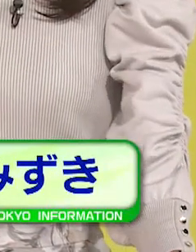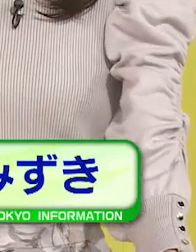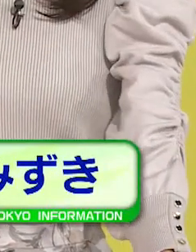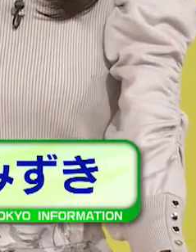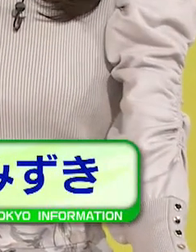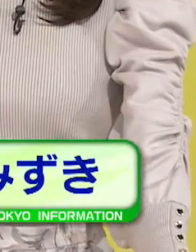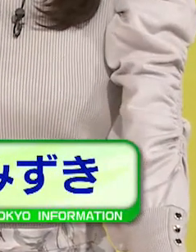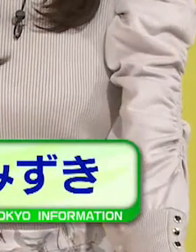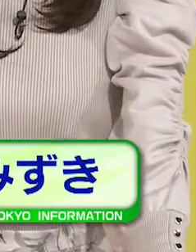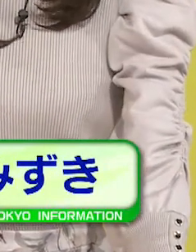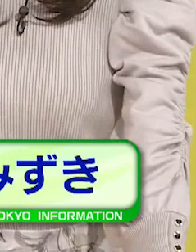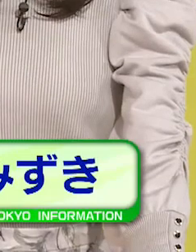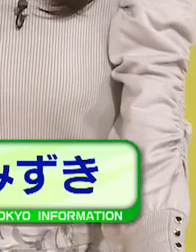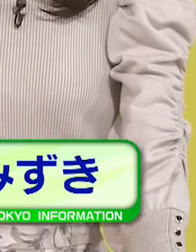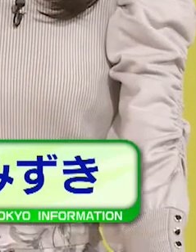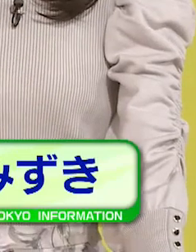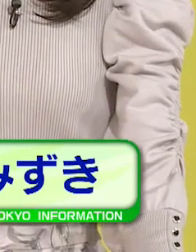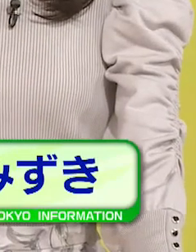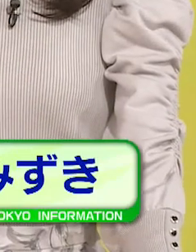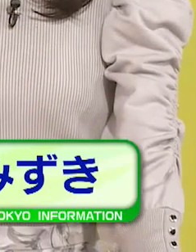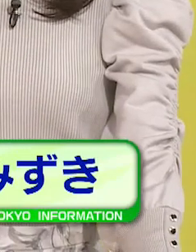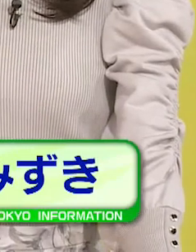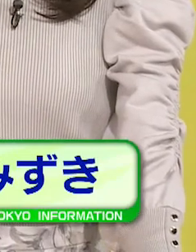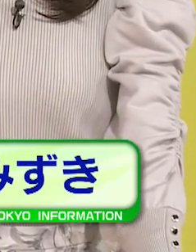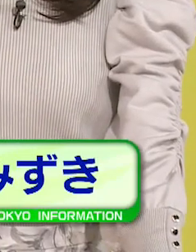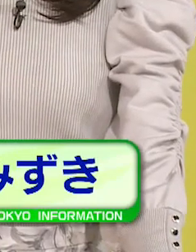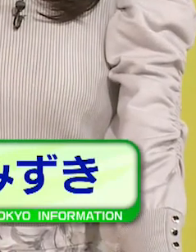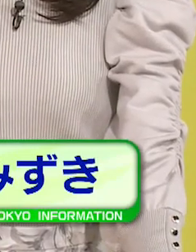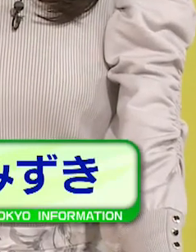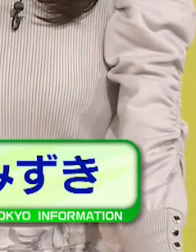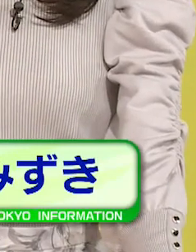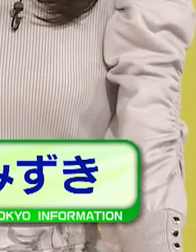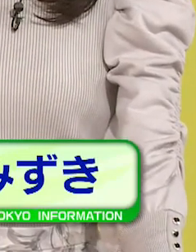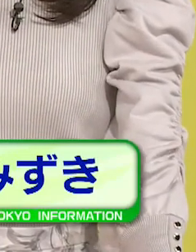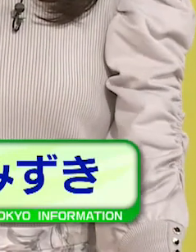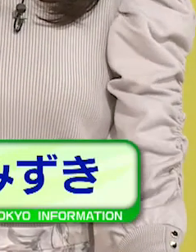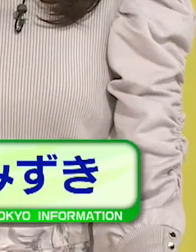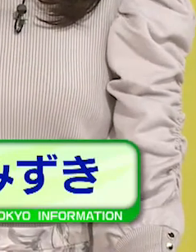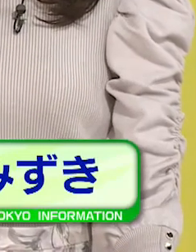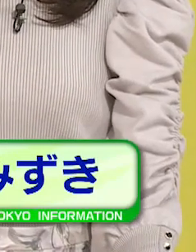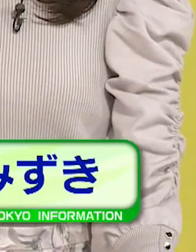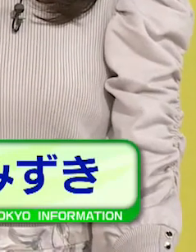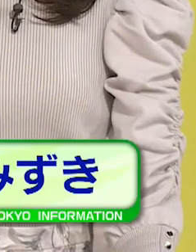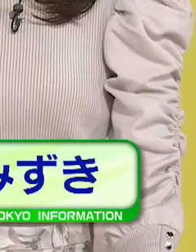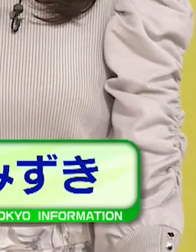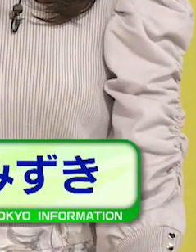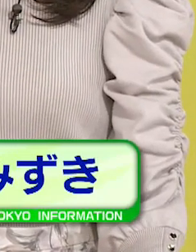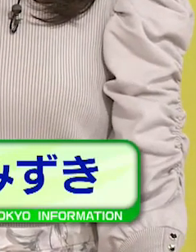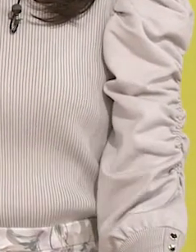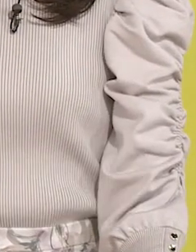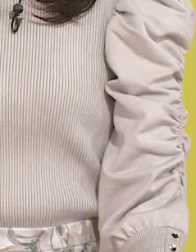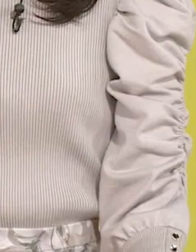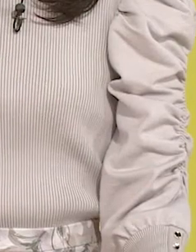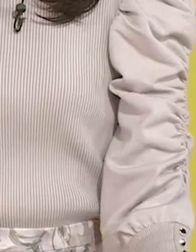おはようございます11月27日月曜日の東京インフォメーション